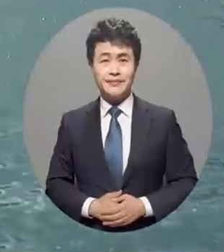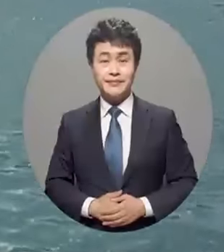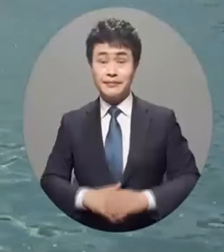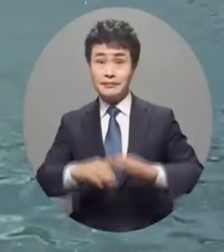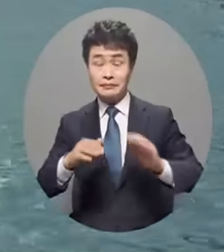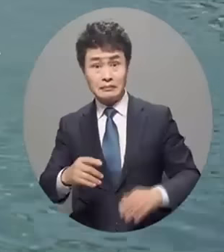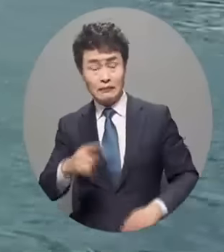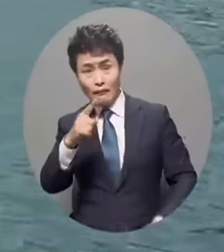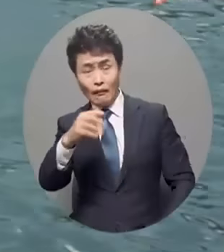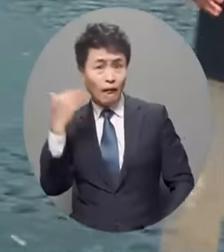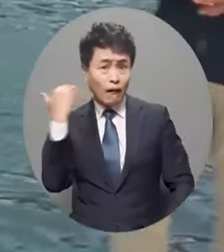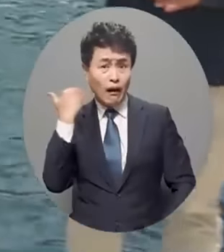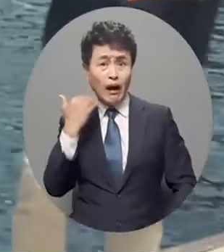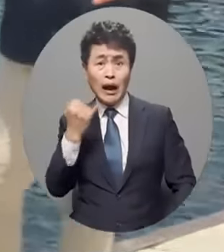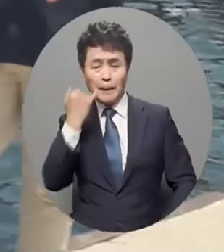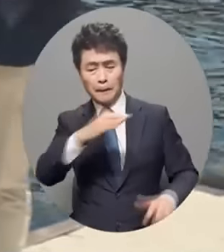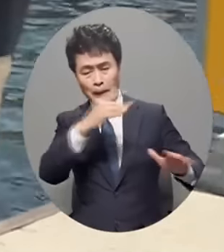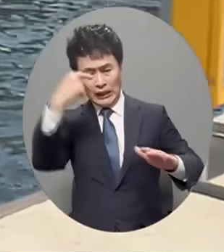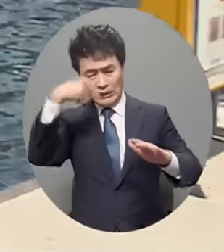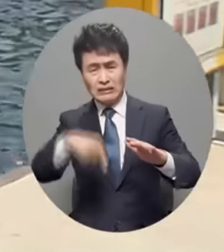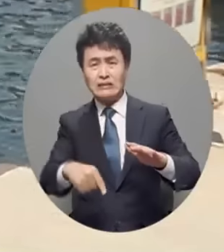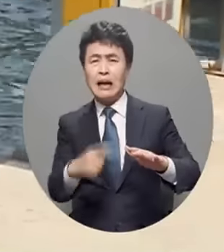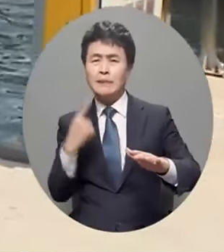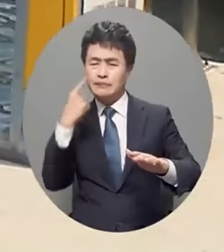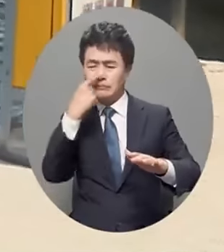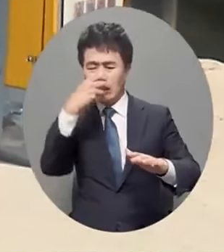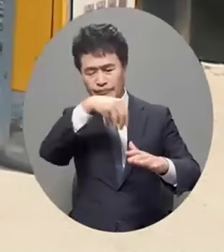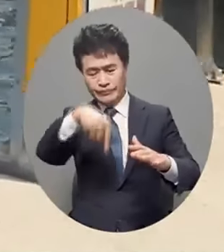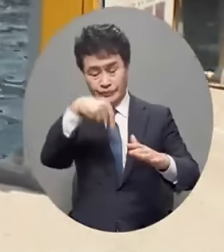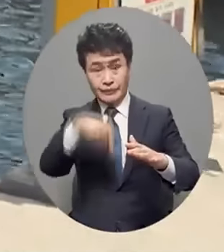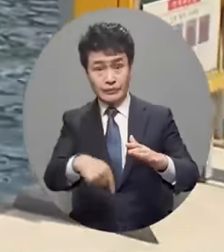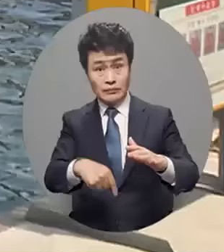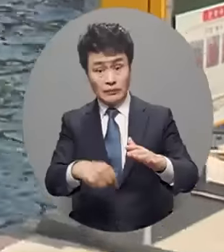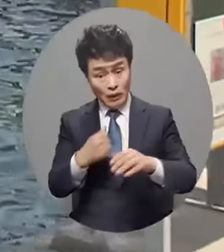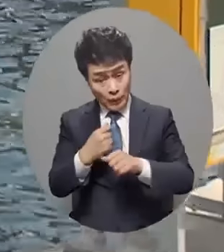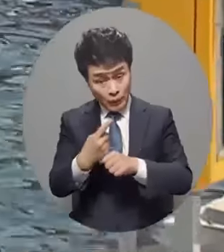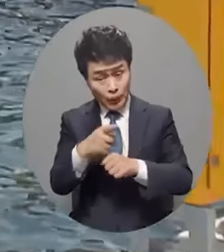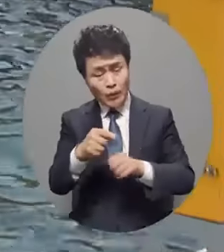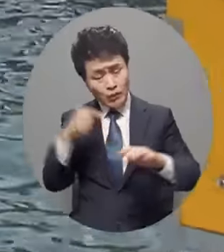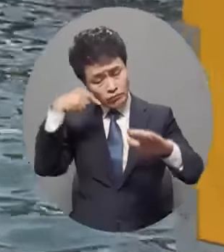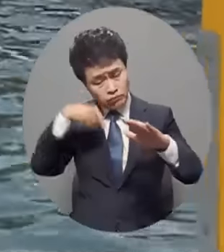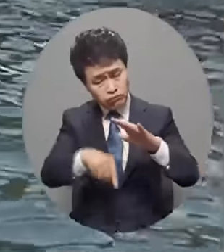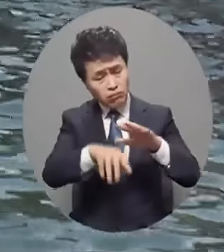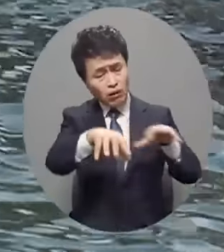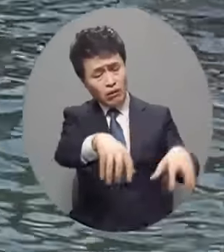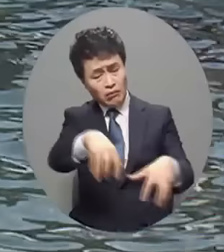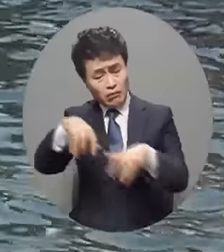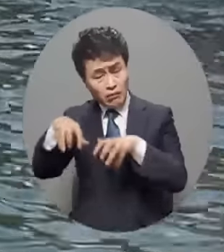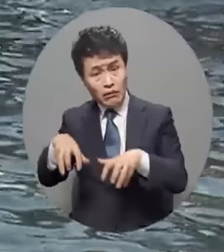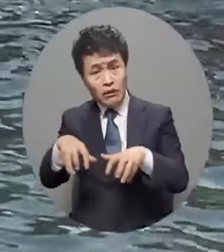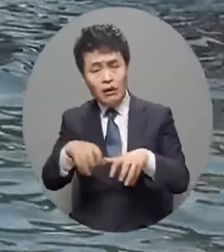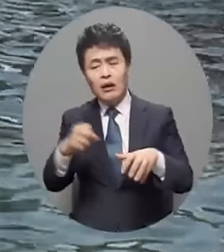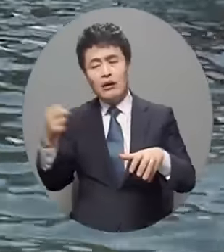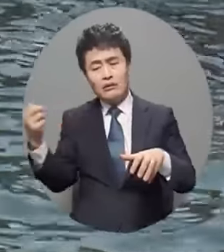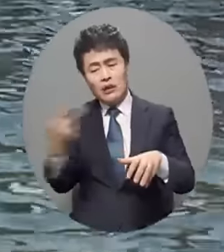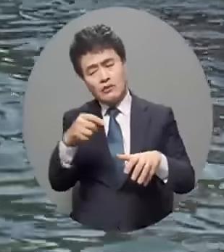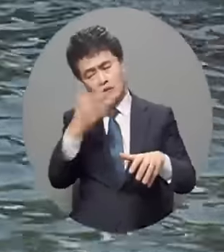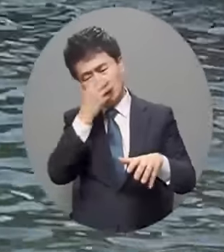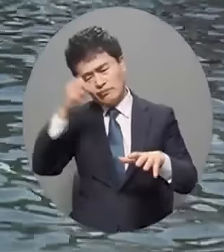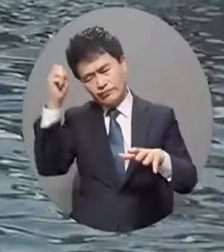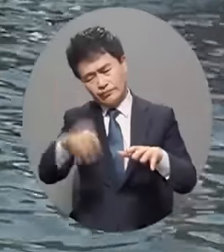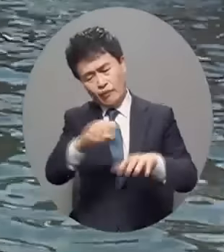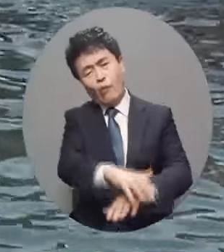눈에 보이지 않지만 바닷속에는 많은 폐기물들이 가라앉아 있습니다. 해마다 수거 작업이 진행되지만 수거한 만큼 금세 다시 버려진다고